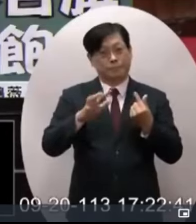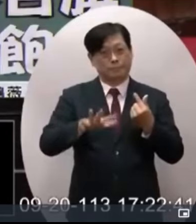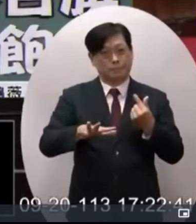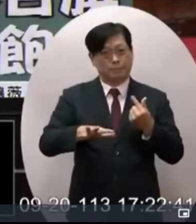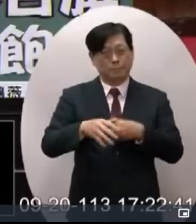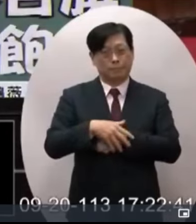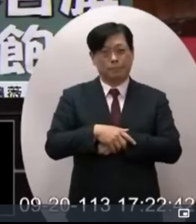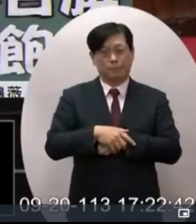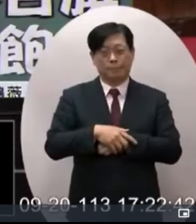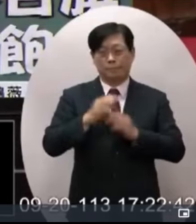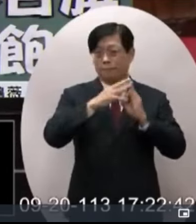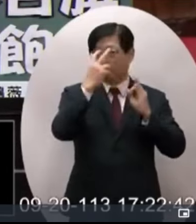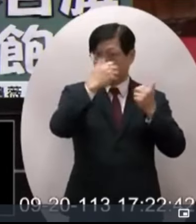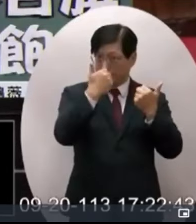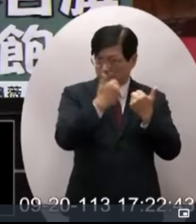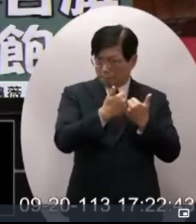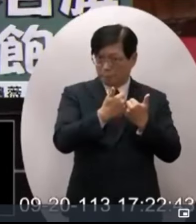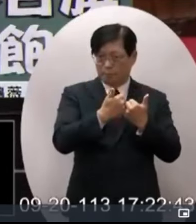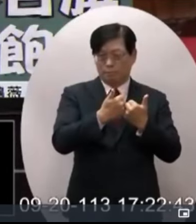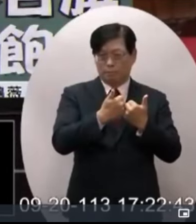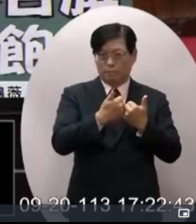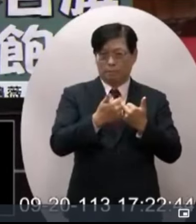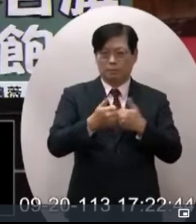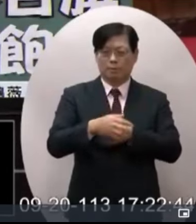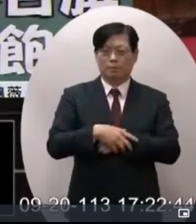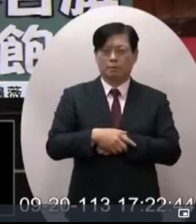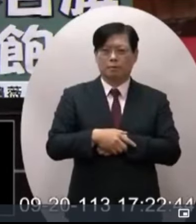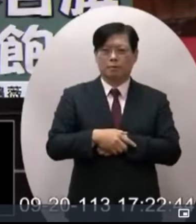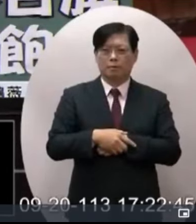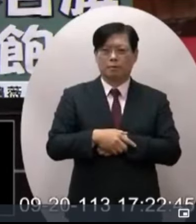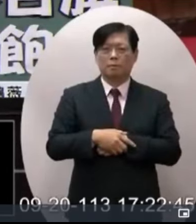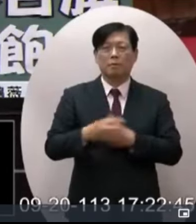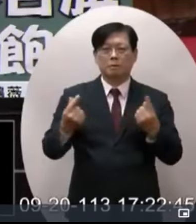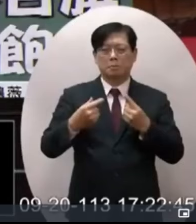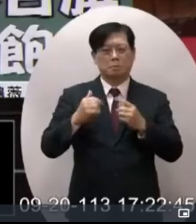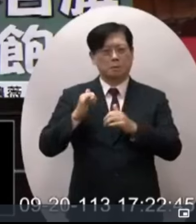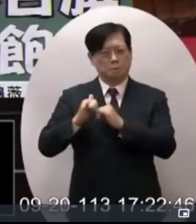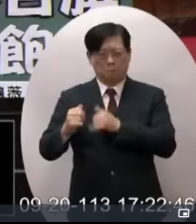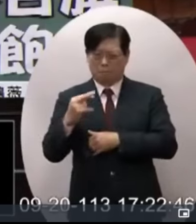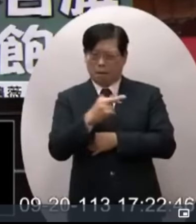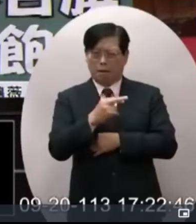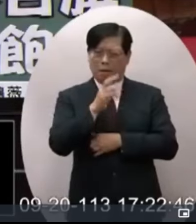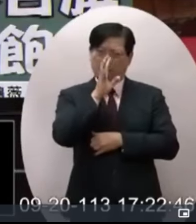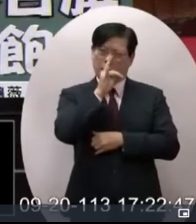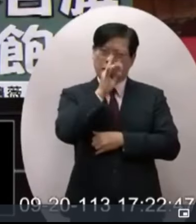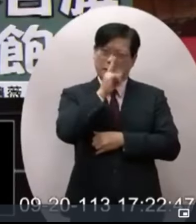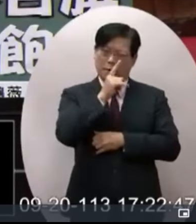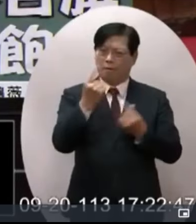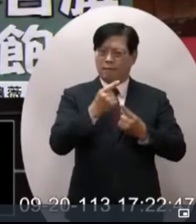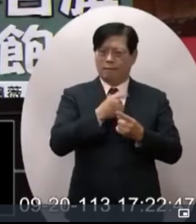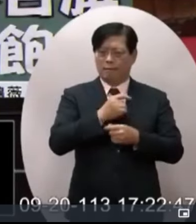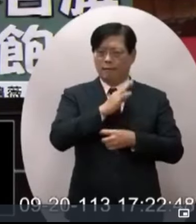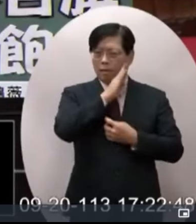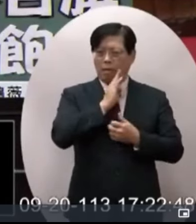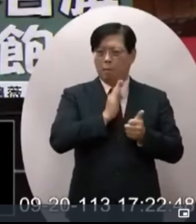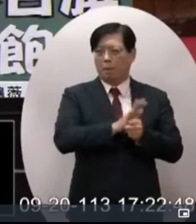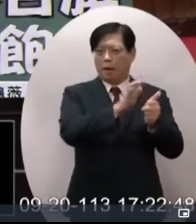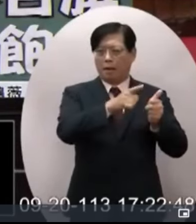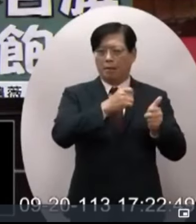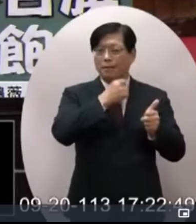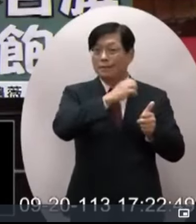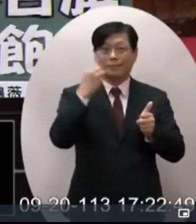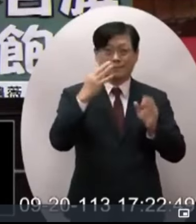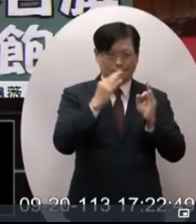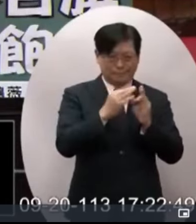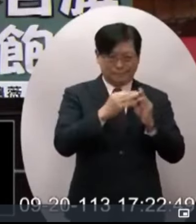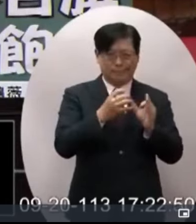次金管会的作为被普遍被外界认为有毒后台新金